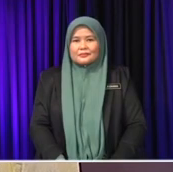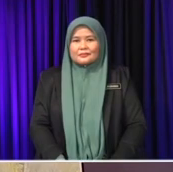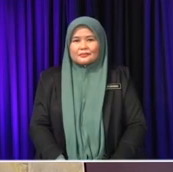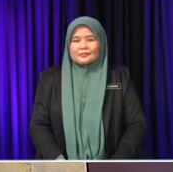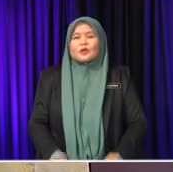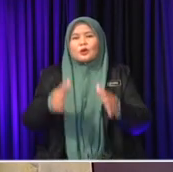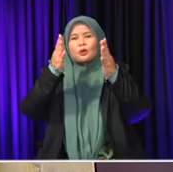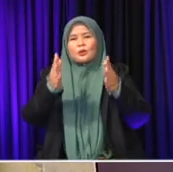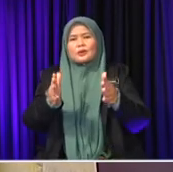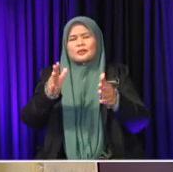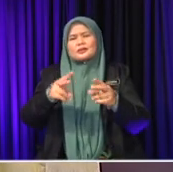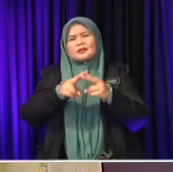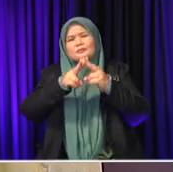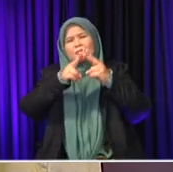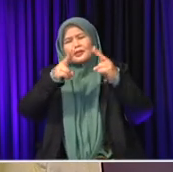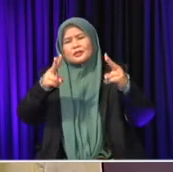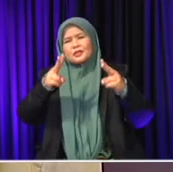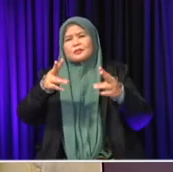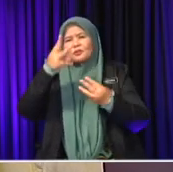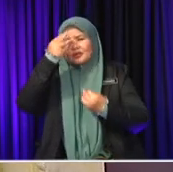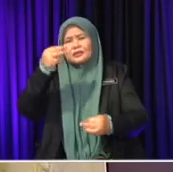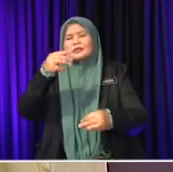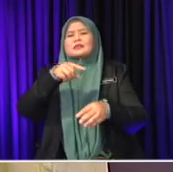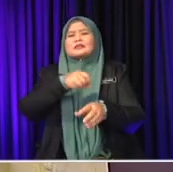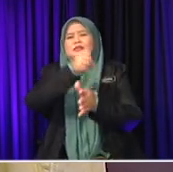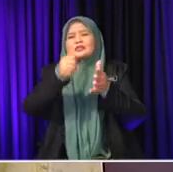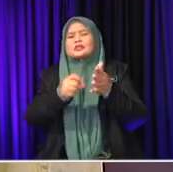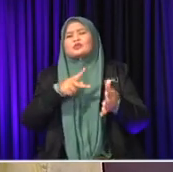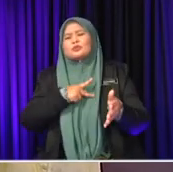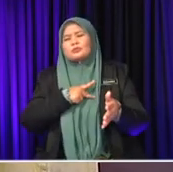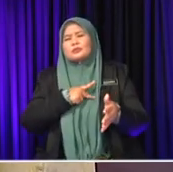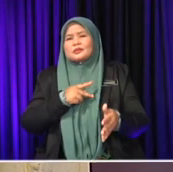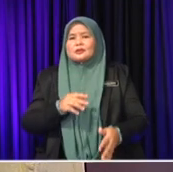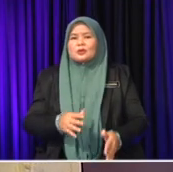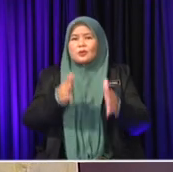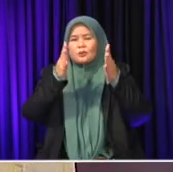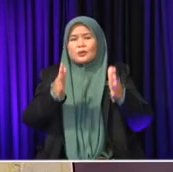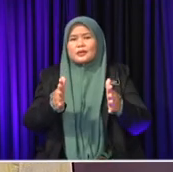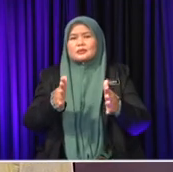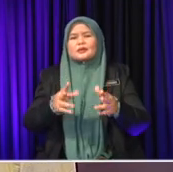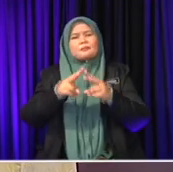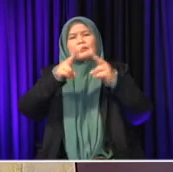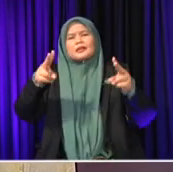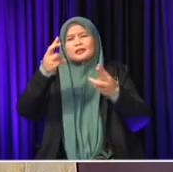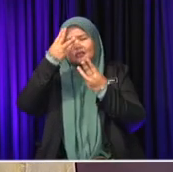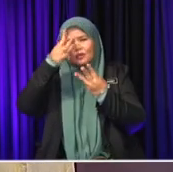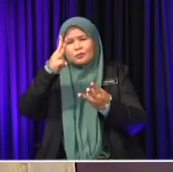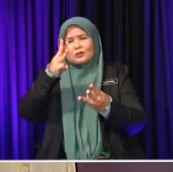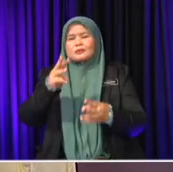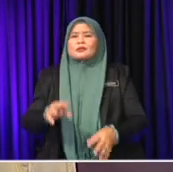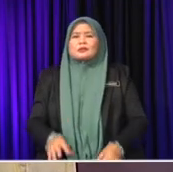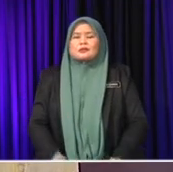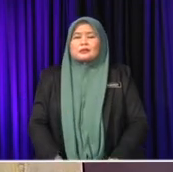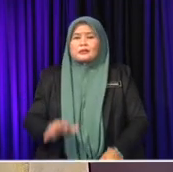orang yang paling mulia di sisiku kata Allah ialah orang yang paling Taqwa yang paling